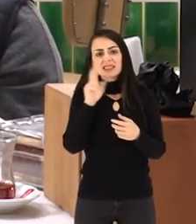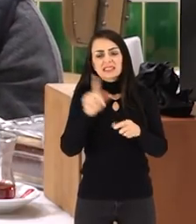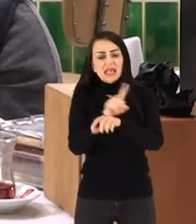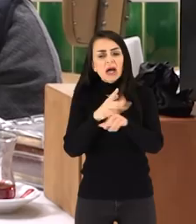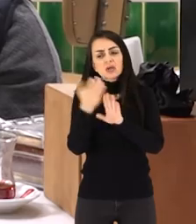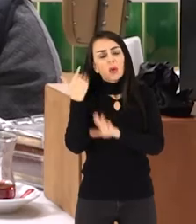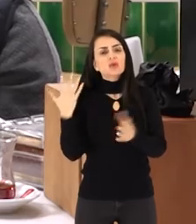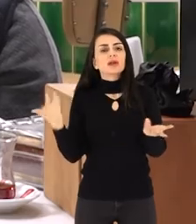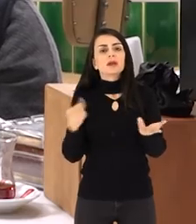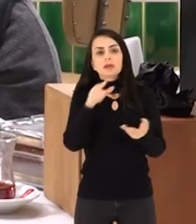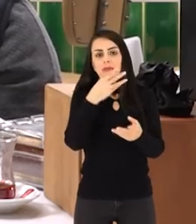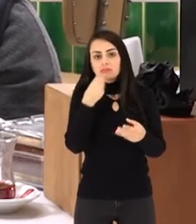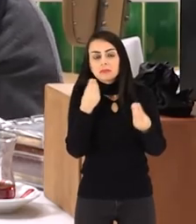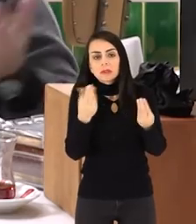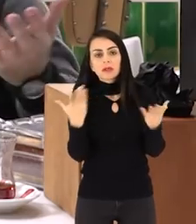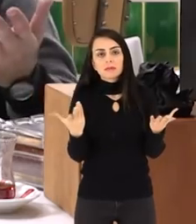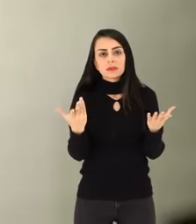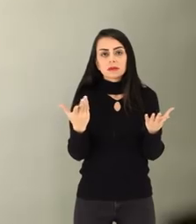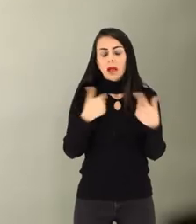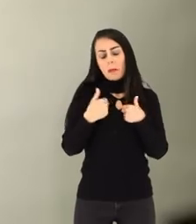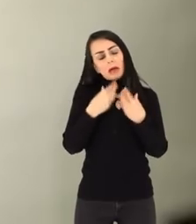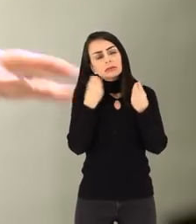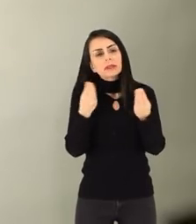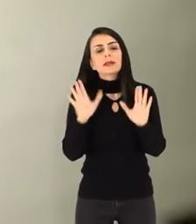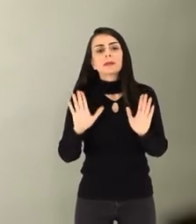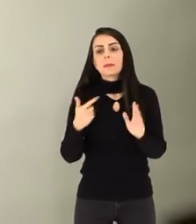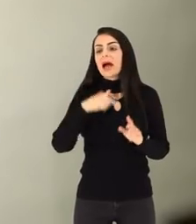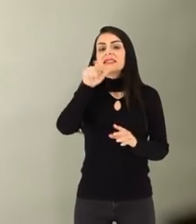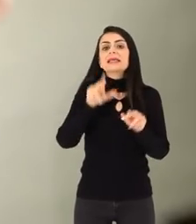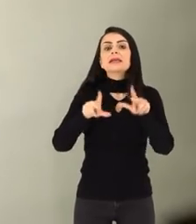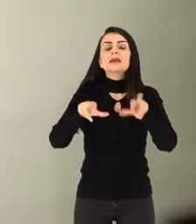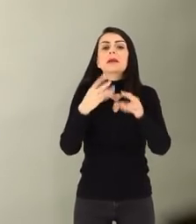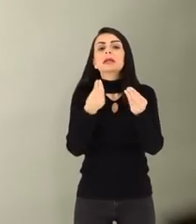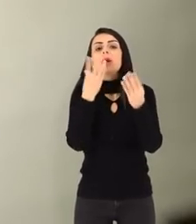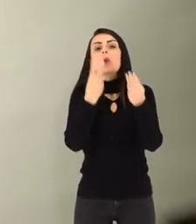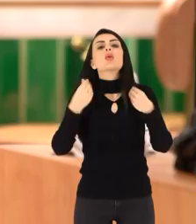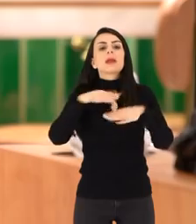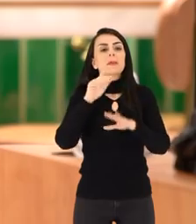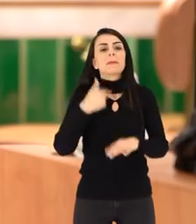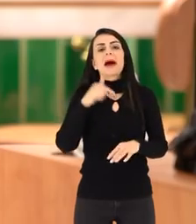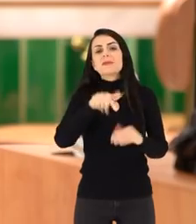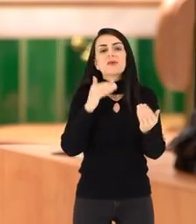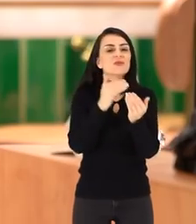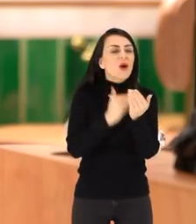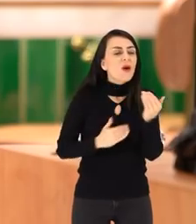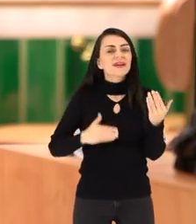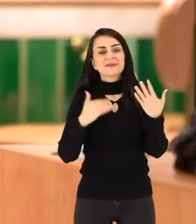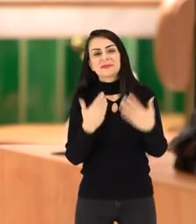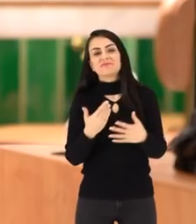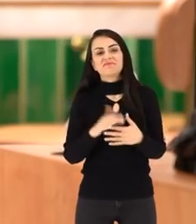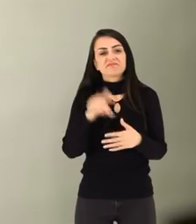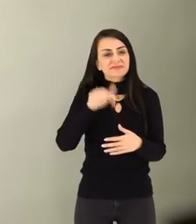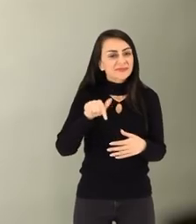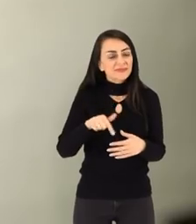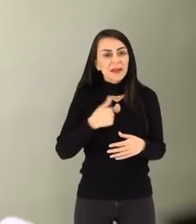dedim ya sana, iyi misin? Yani okay. Çok iyiyim. İyiyim. Mesela ben hayatta yani ben bu konuşuyormuş değil mi? Ben